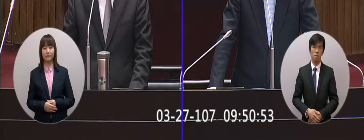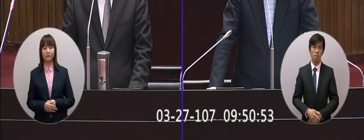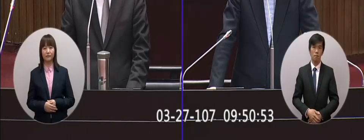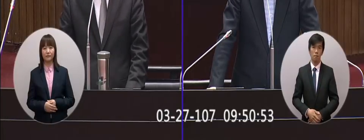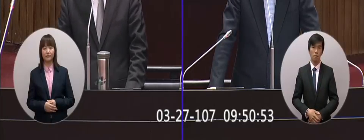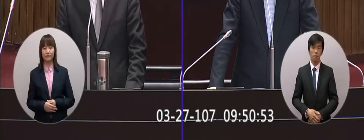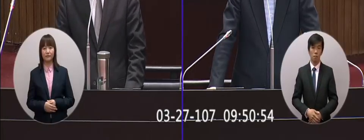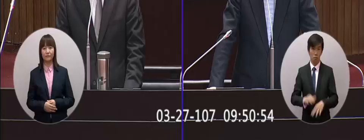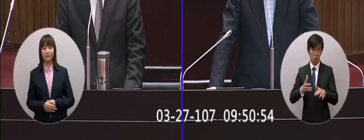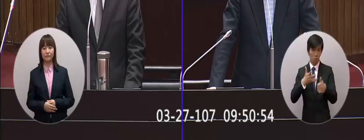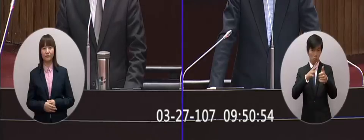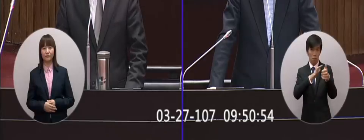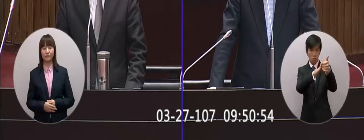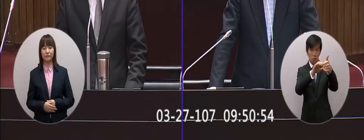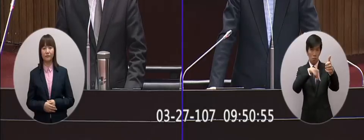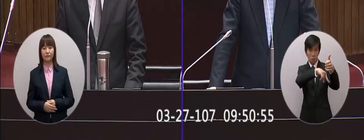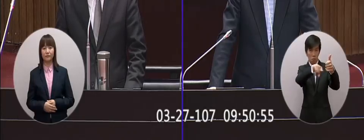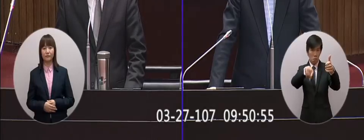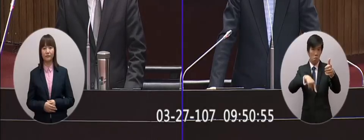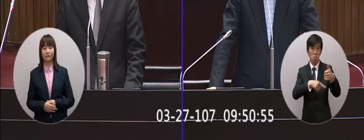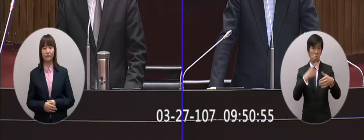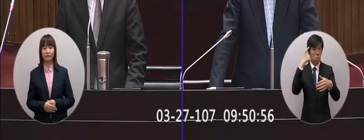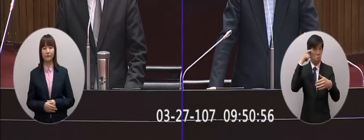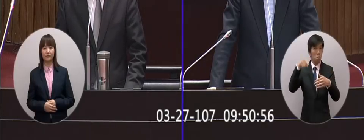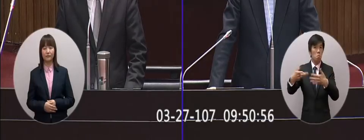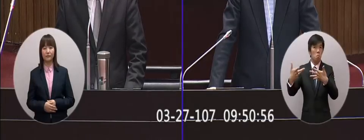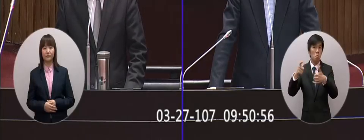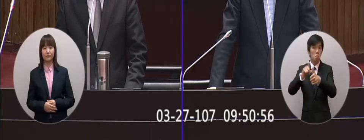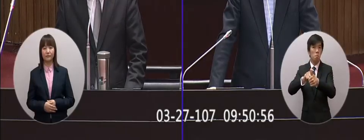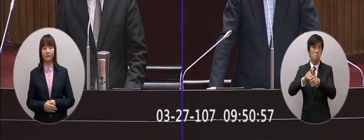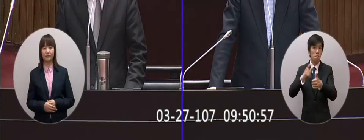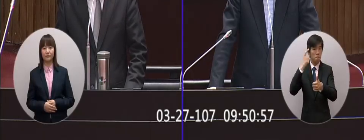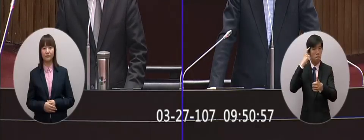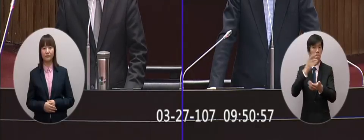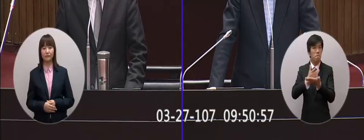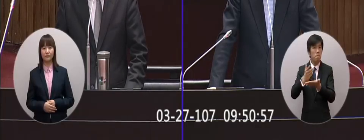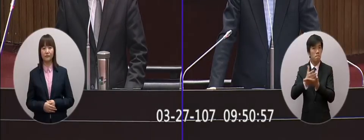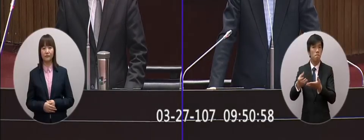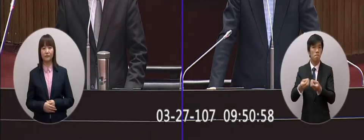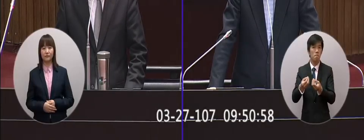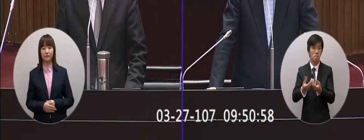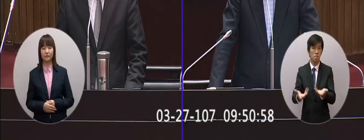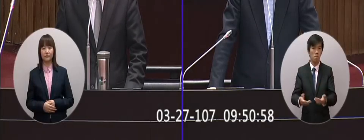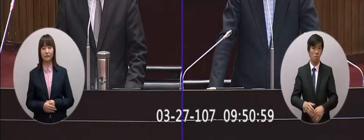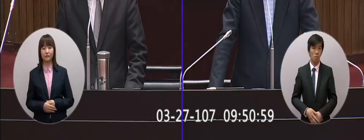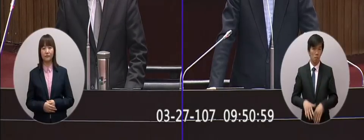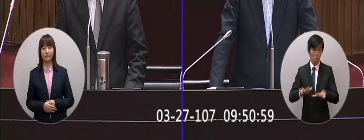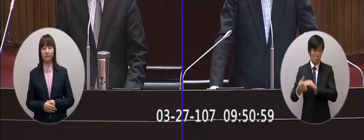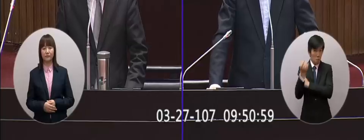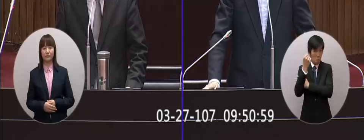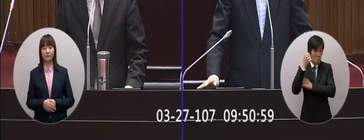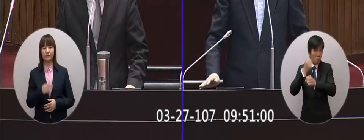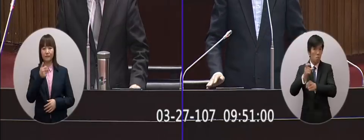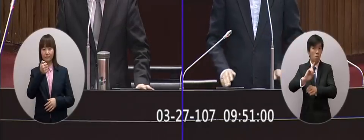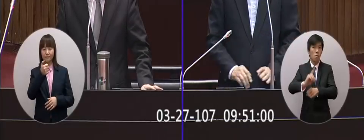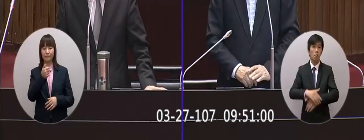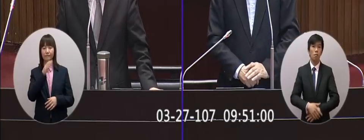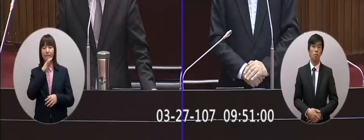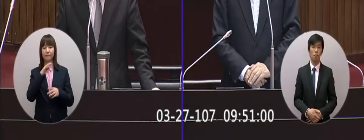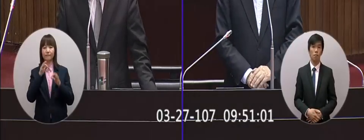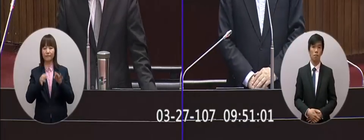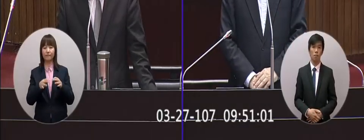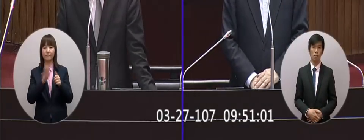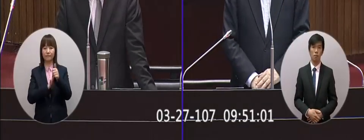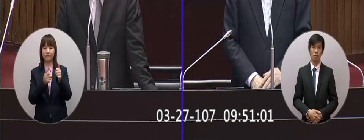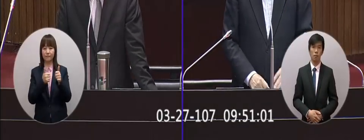你现在领导的团队有什么样的方法能够解决这个问题，或者是现在正在做些什么事？ 是，感谢费委